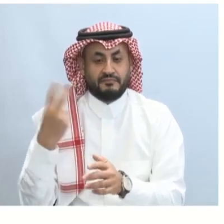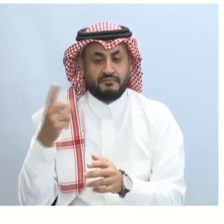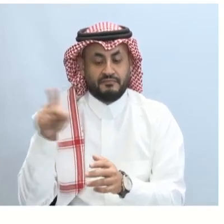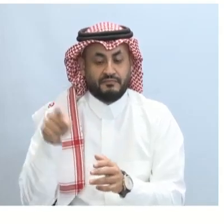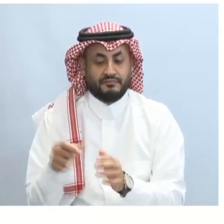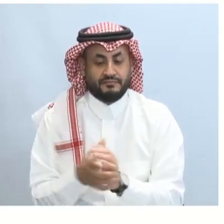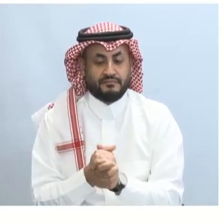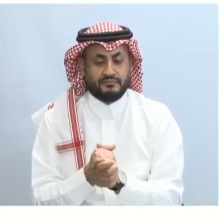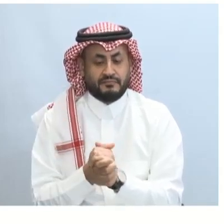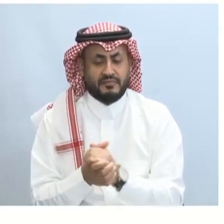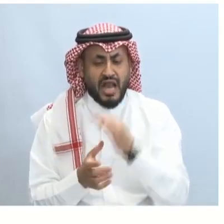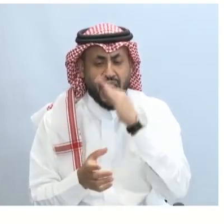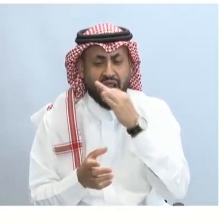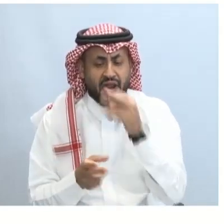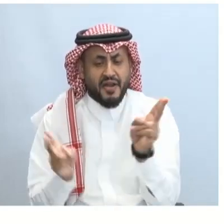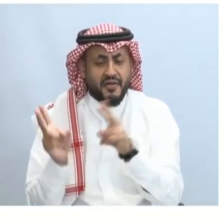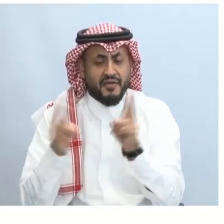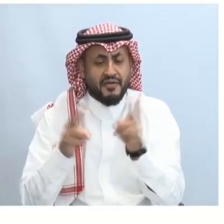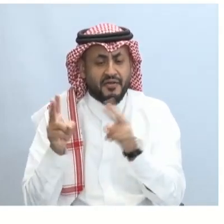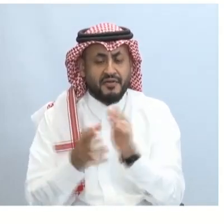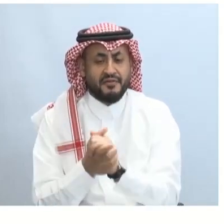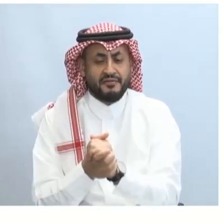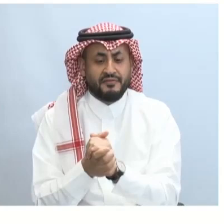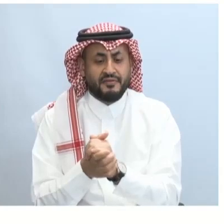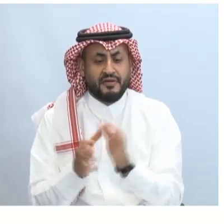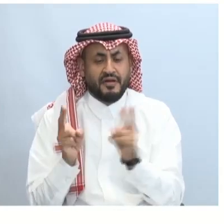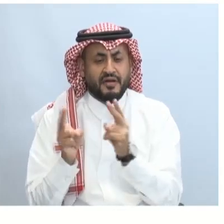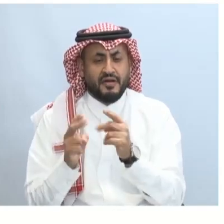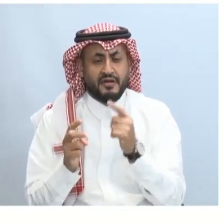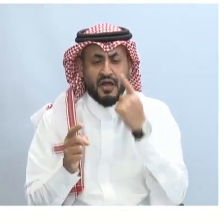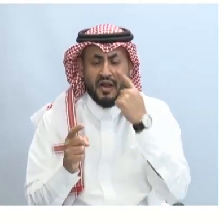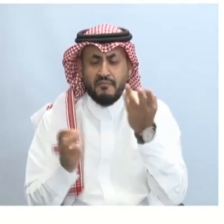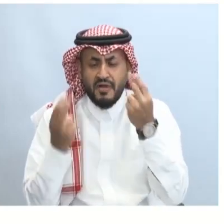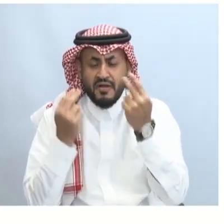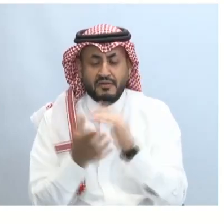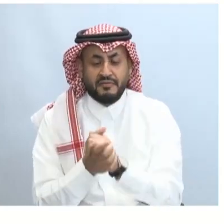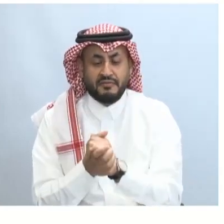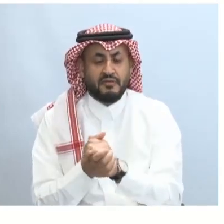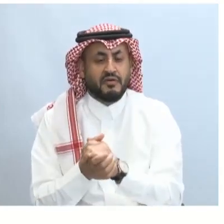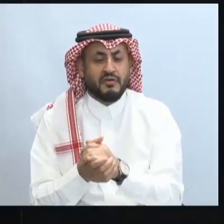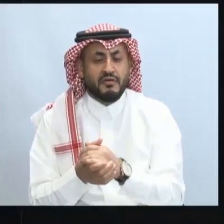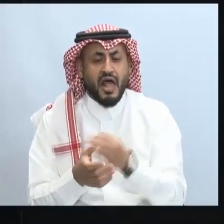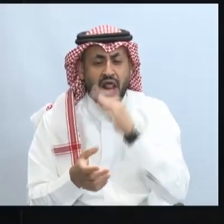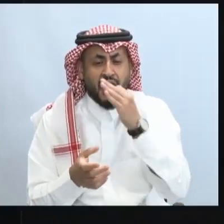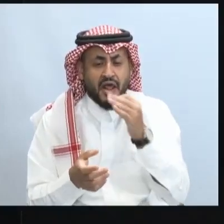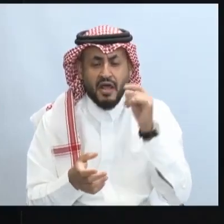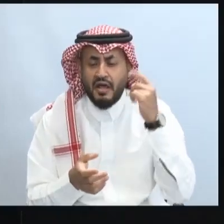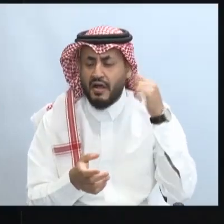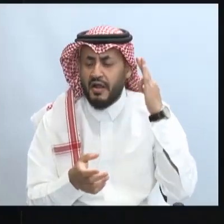الثاني اذا تكلمت مع احد فلم يلتفت لي فانني ماذا افعل